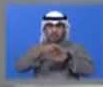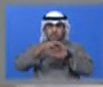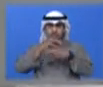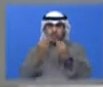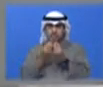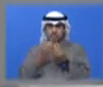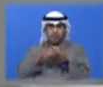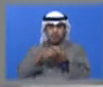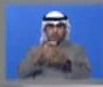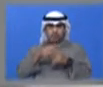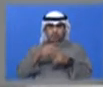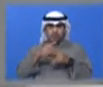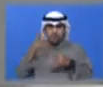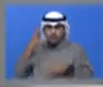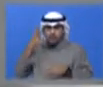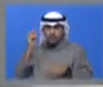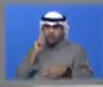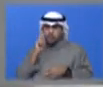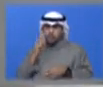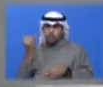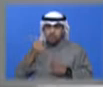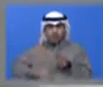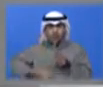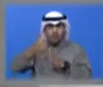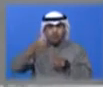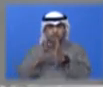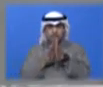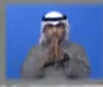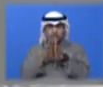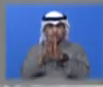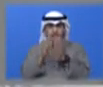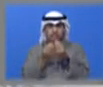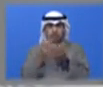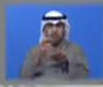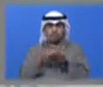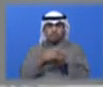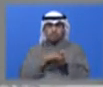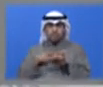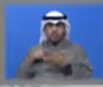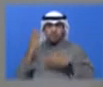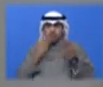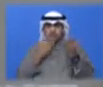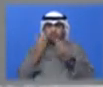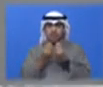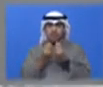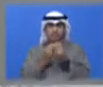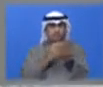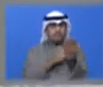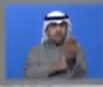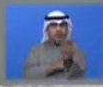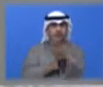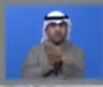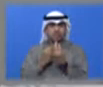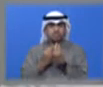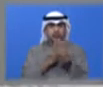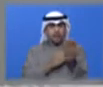وإحنا يعني ربما نكون يعني ركيزة أي مشروع تنمية بشرية موجود في الدولة عندنا، وبالتالي